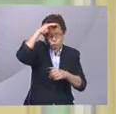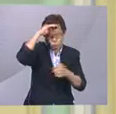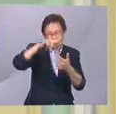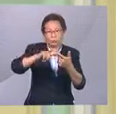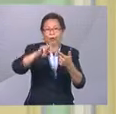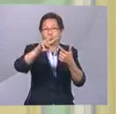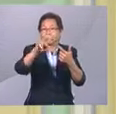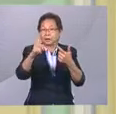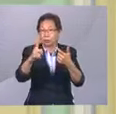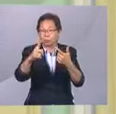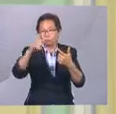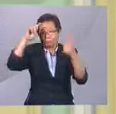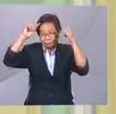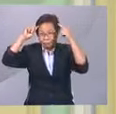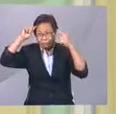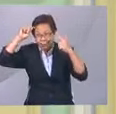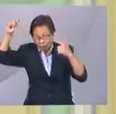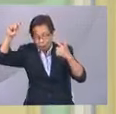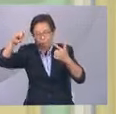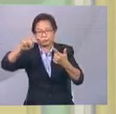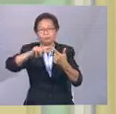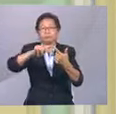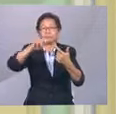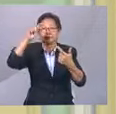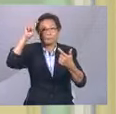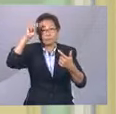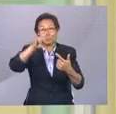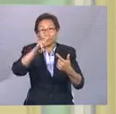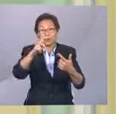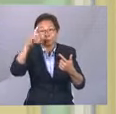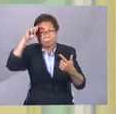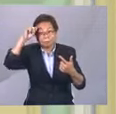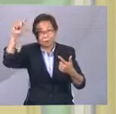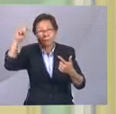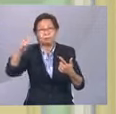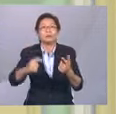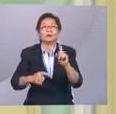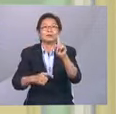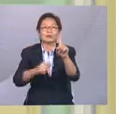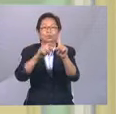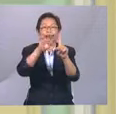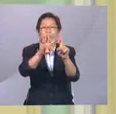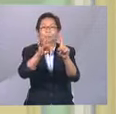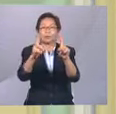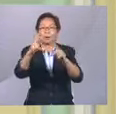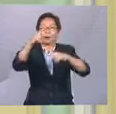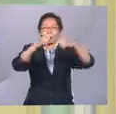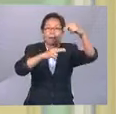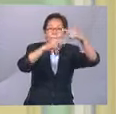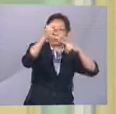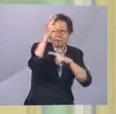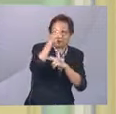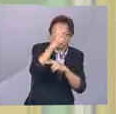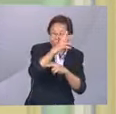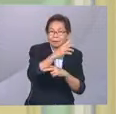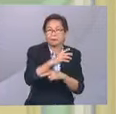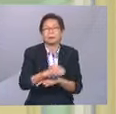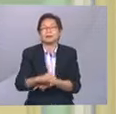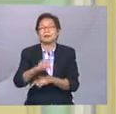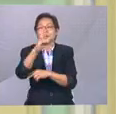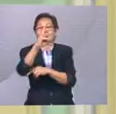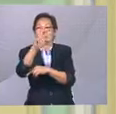21 kawasan di Terengganu yang mana sebanyak 141 bangunan kerajaan